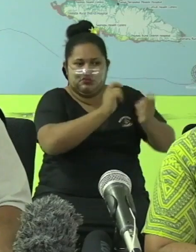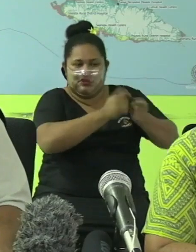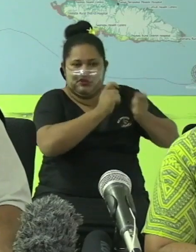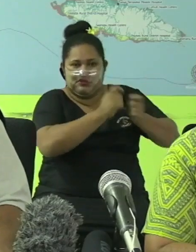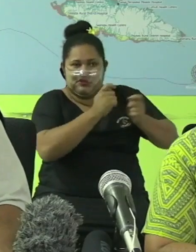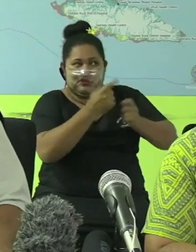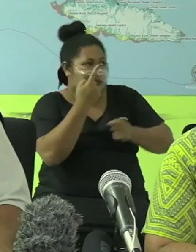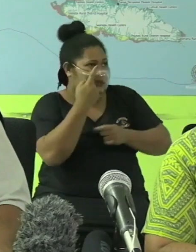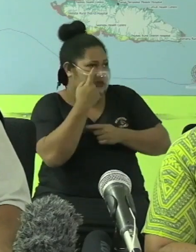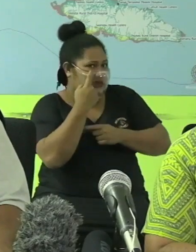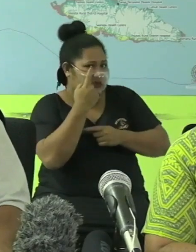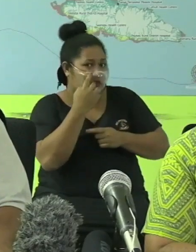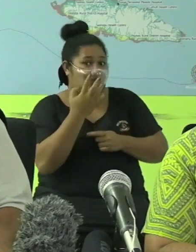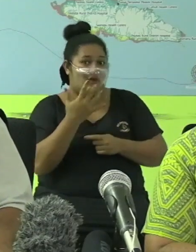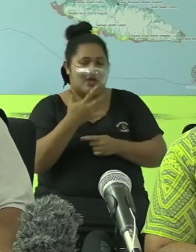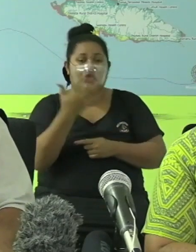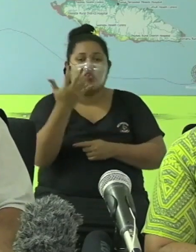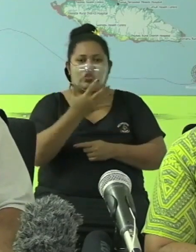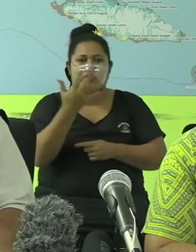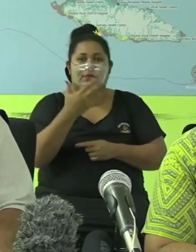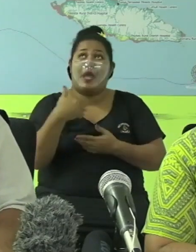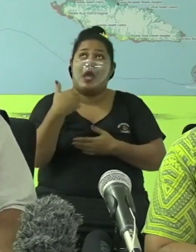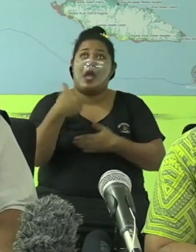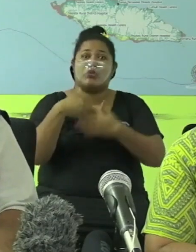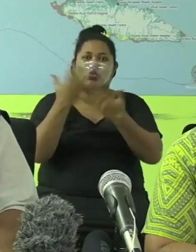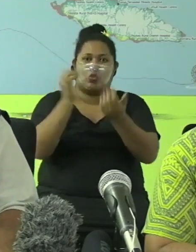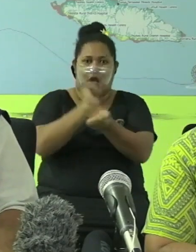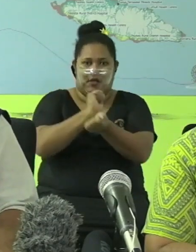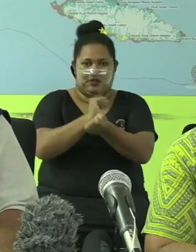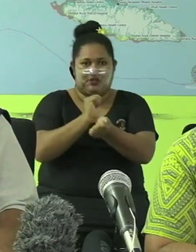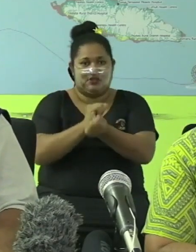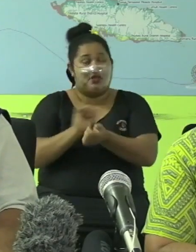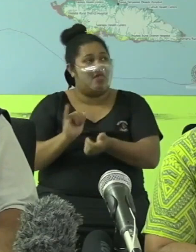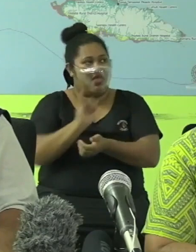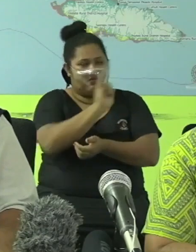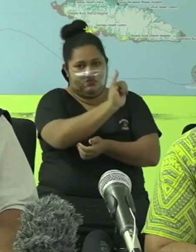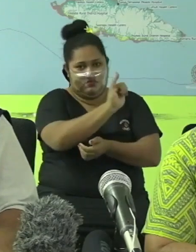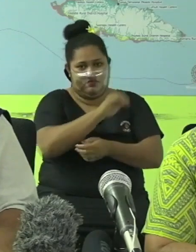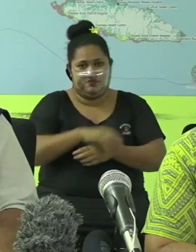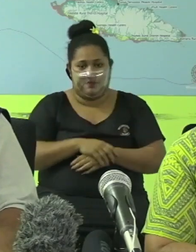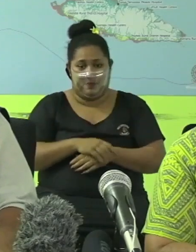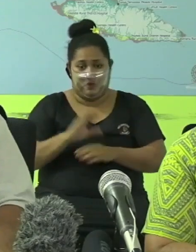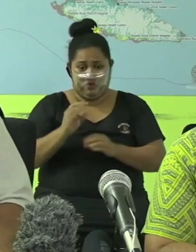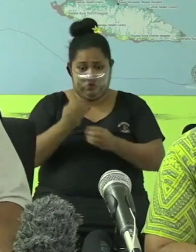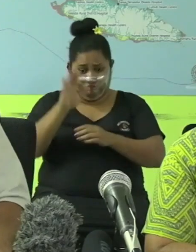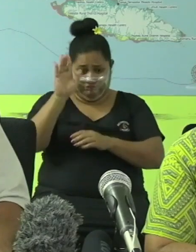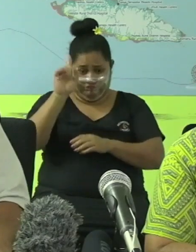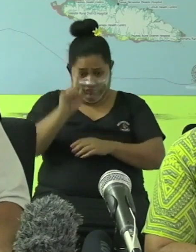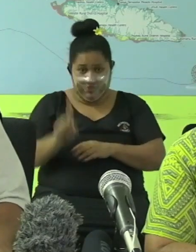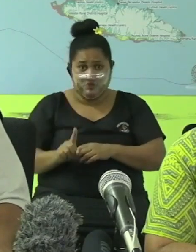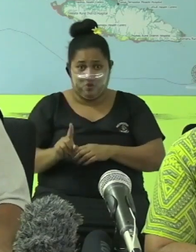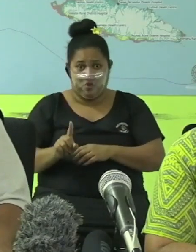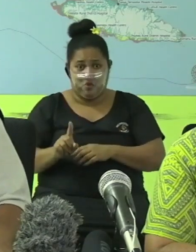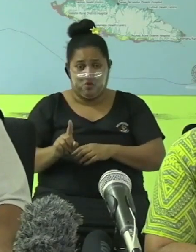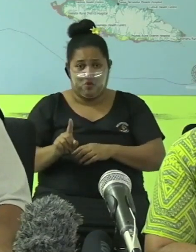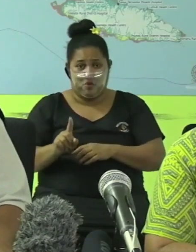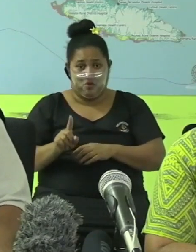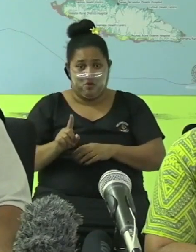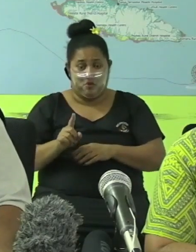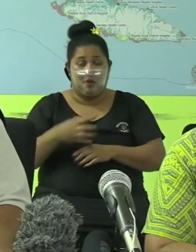mawhai o na awe le waa I le astonai o le so ia le sato